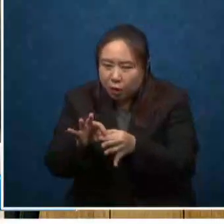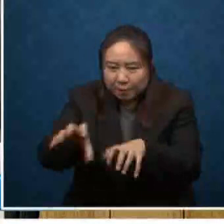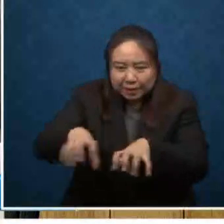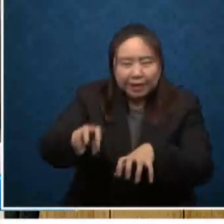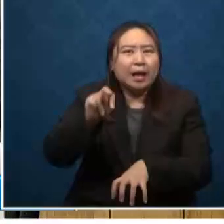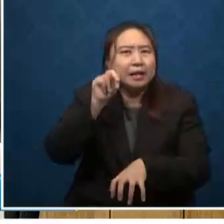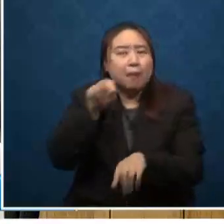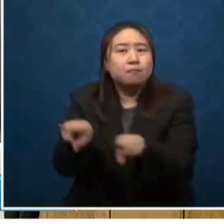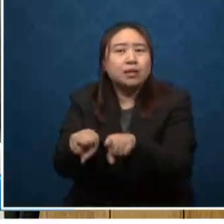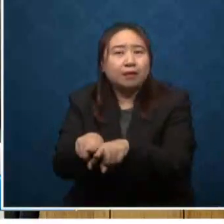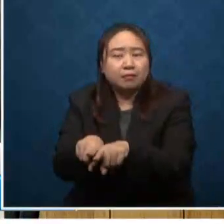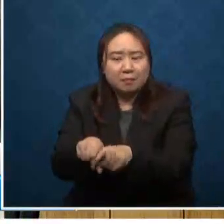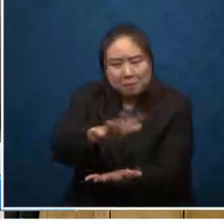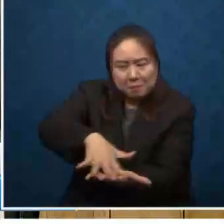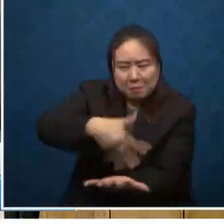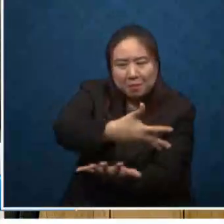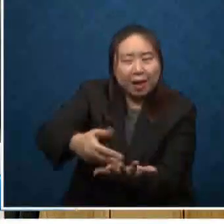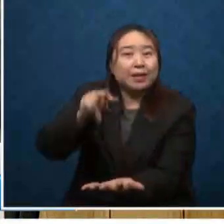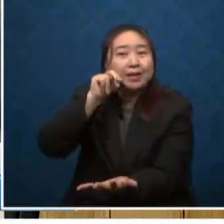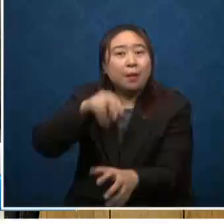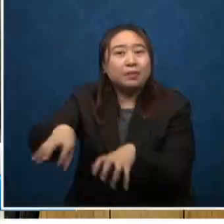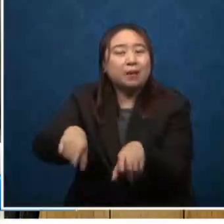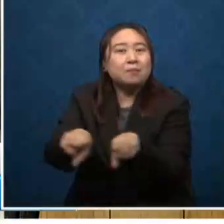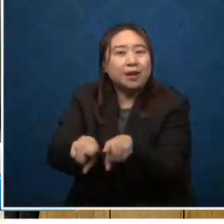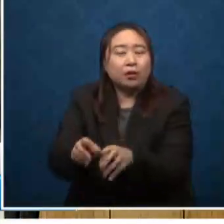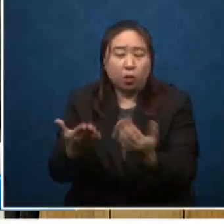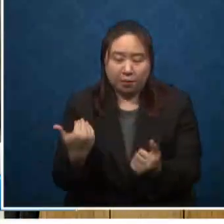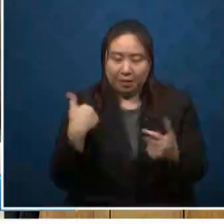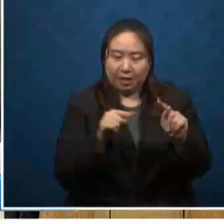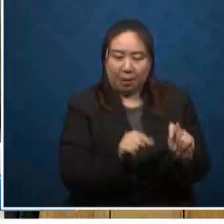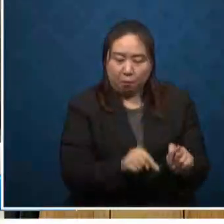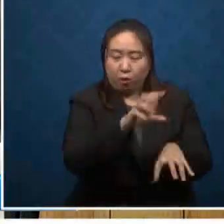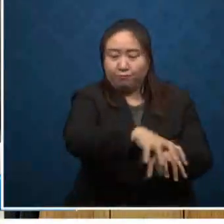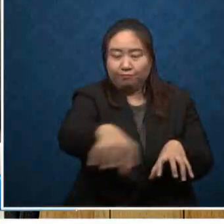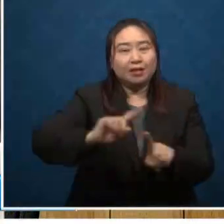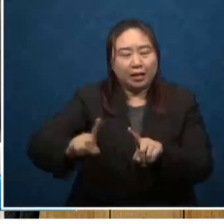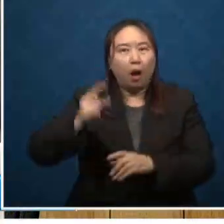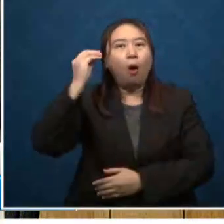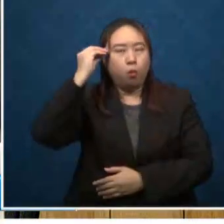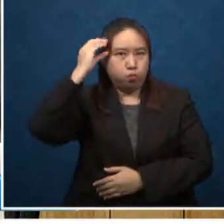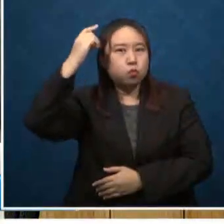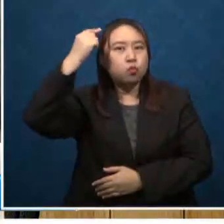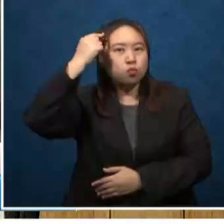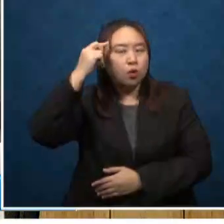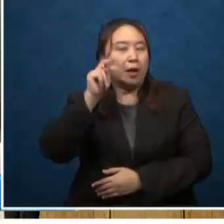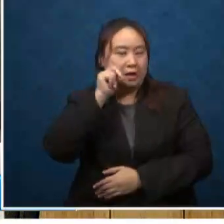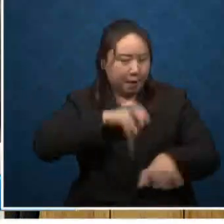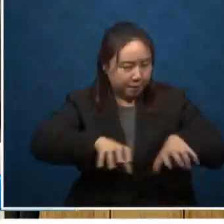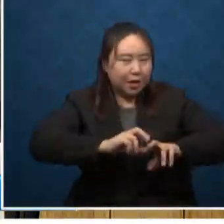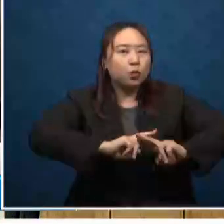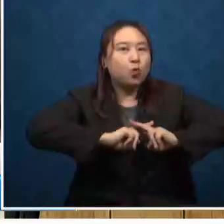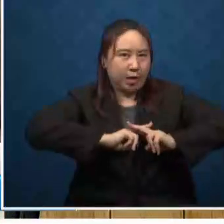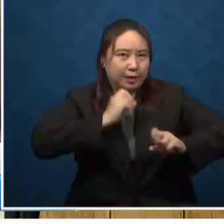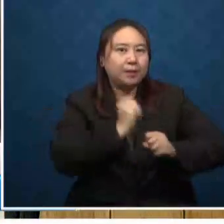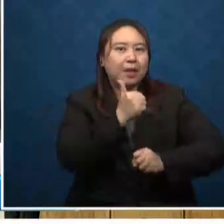น้ำก็ดีนะครับตอนนี้มีตำบลหลายแห่งที่มีความรู้ความสามารถในการจัดการน้ำด้วยตัวเองเพ